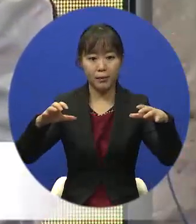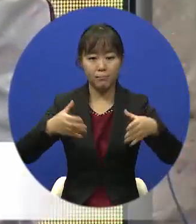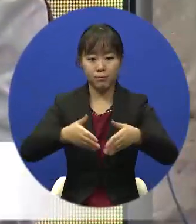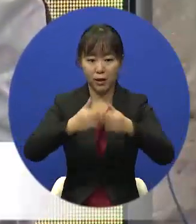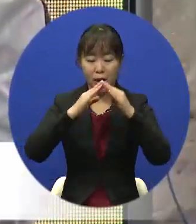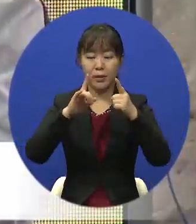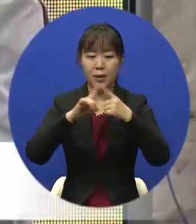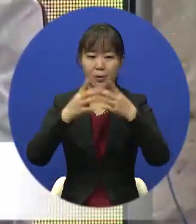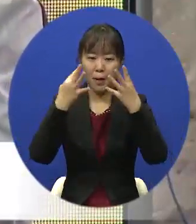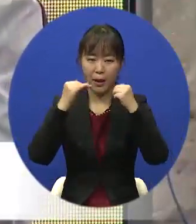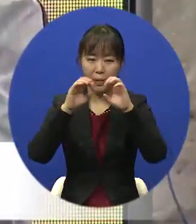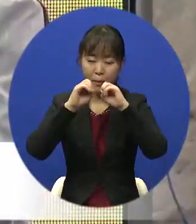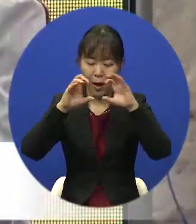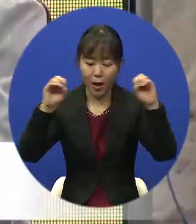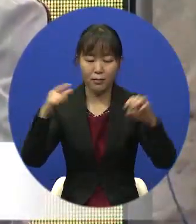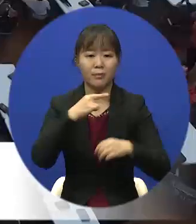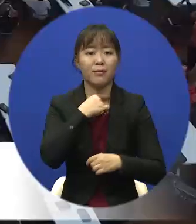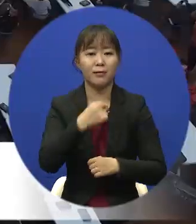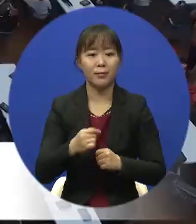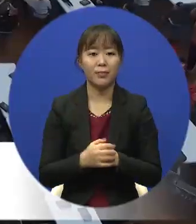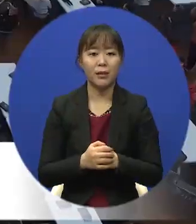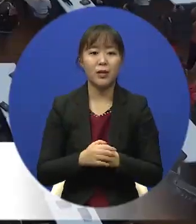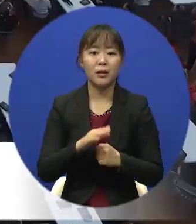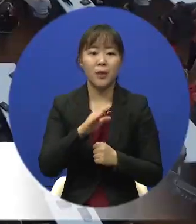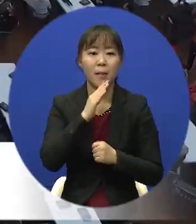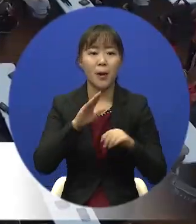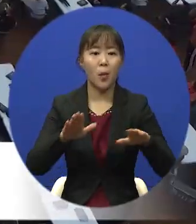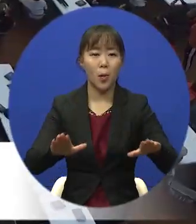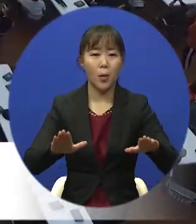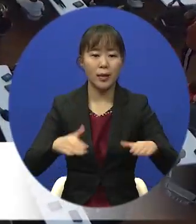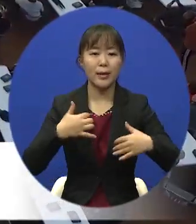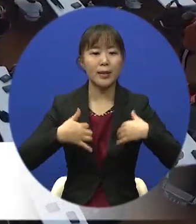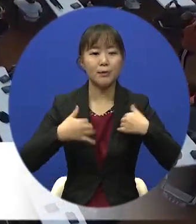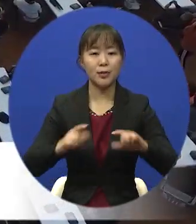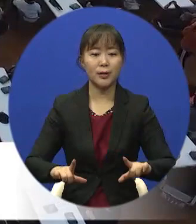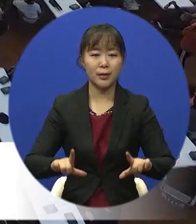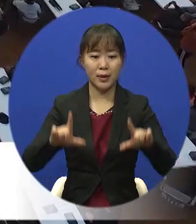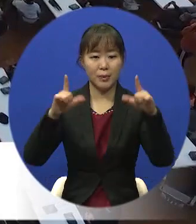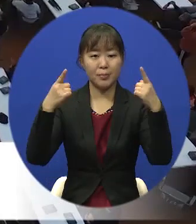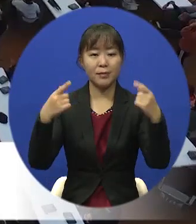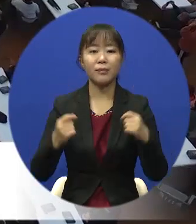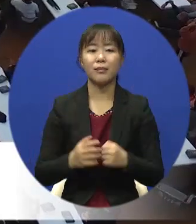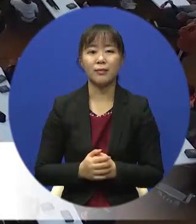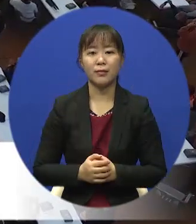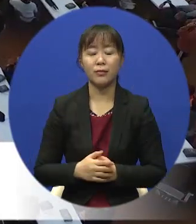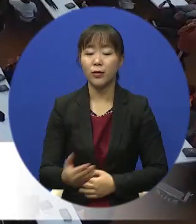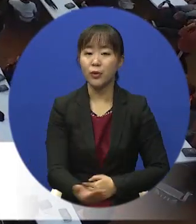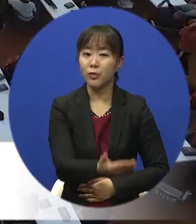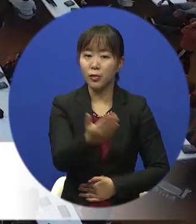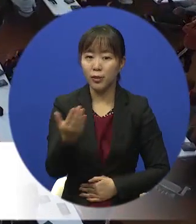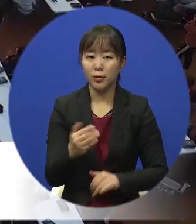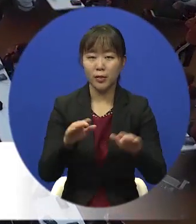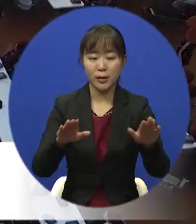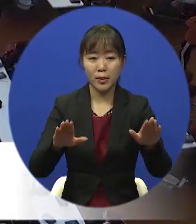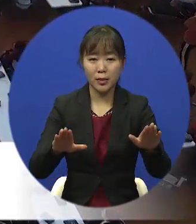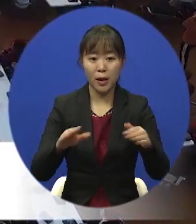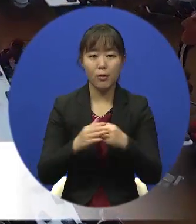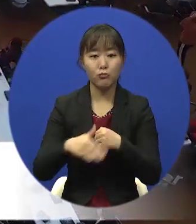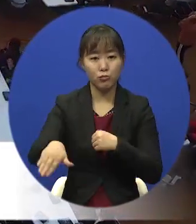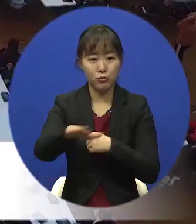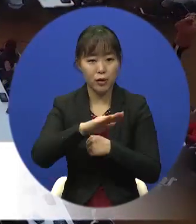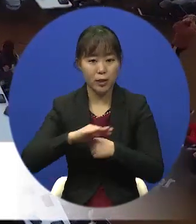조성되었음을 널리 알리고자 합니다. 정말 오늘은 기쁜 날이 아닐 수가 없습니다. 여러분 이제 어떻게